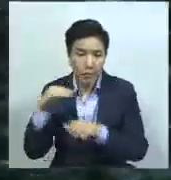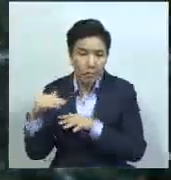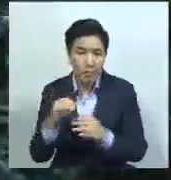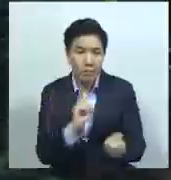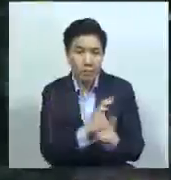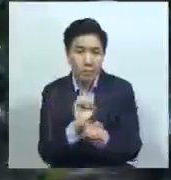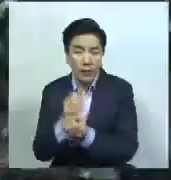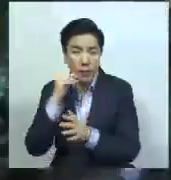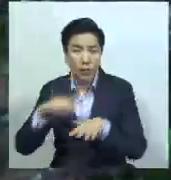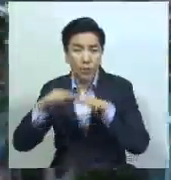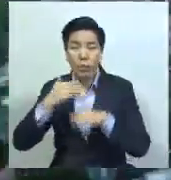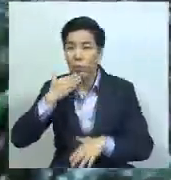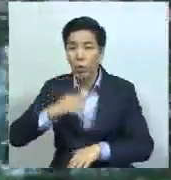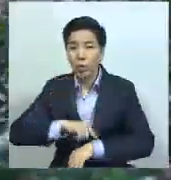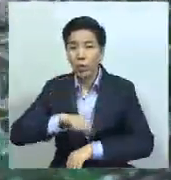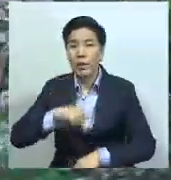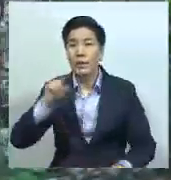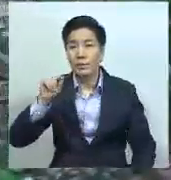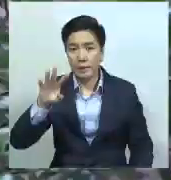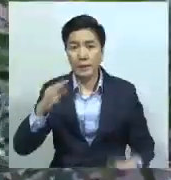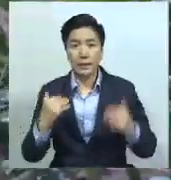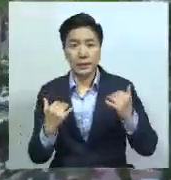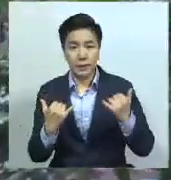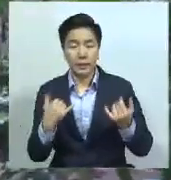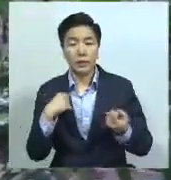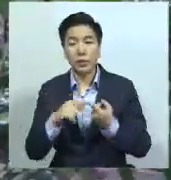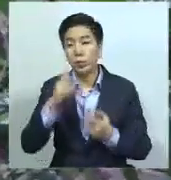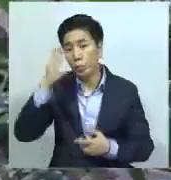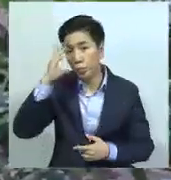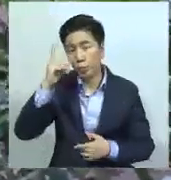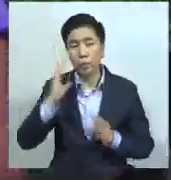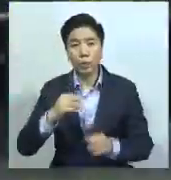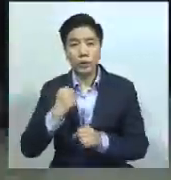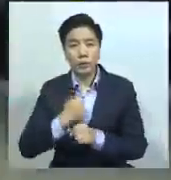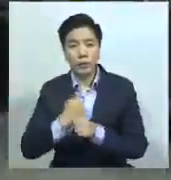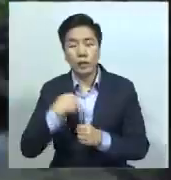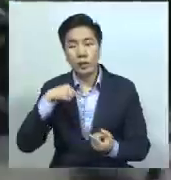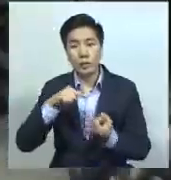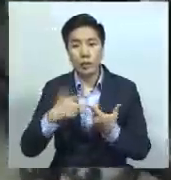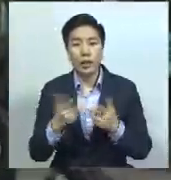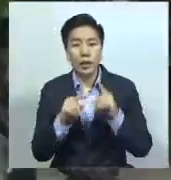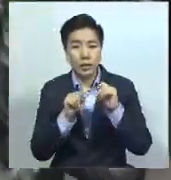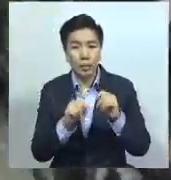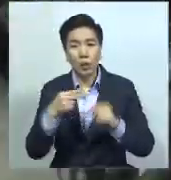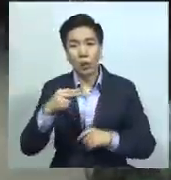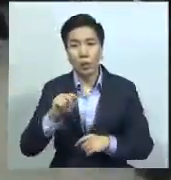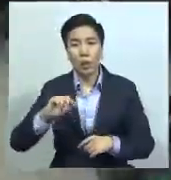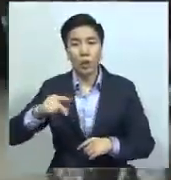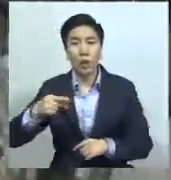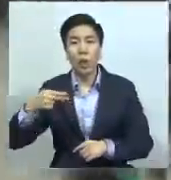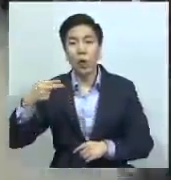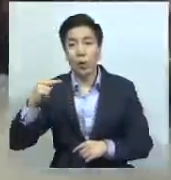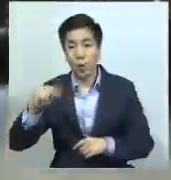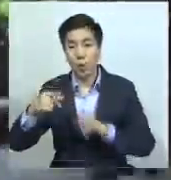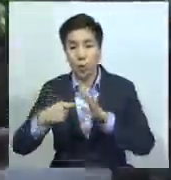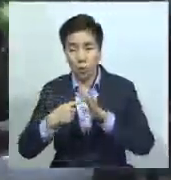ไหลหลากจากพื้นที่สูงตลอด24ชั่วโมงนะครับโดยในวันพรุ่งนี้เจ้าหน้าที่จากองค์การบริหารส่วนตำบลหนองลูจะมีการ